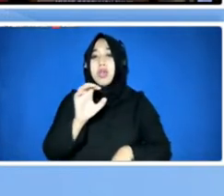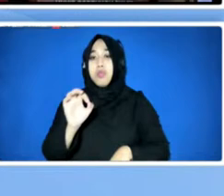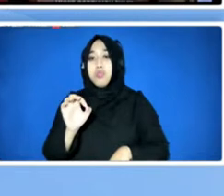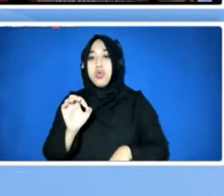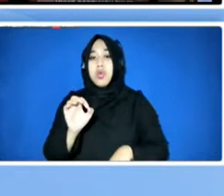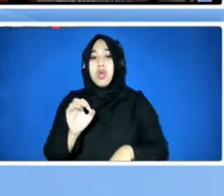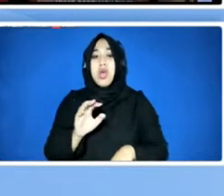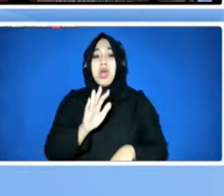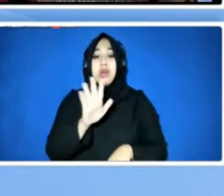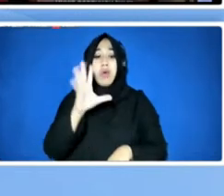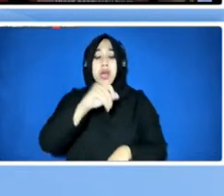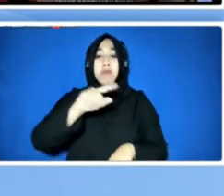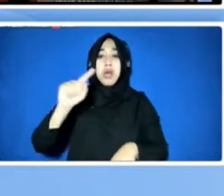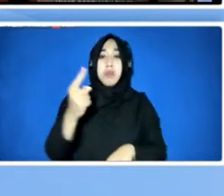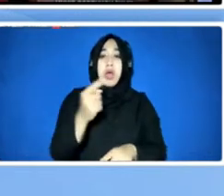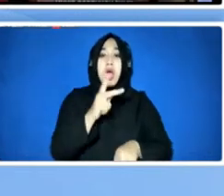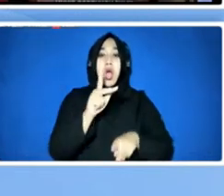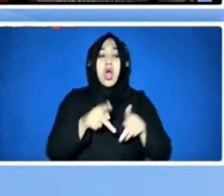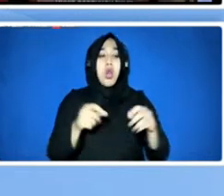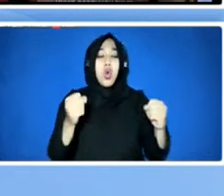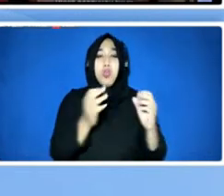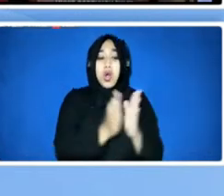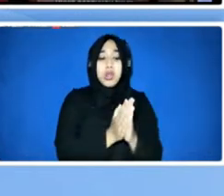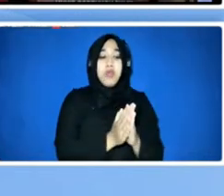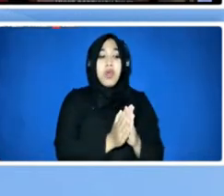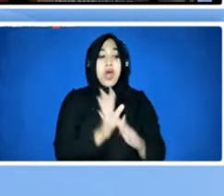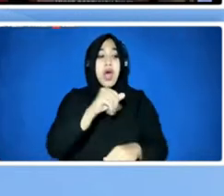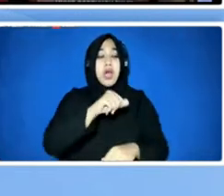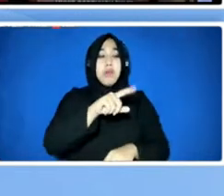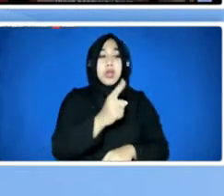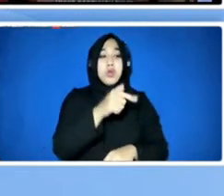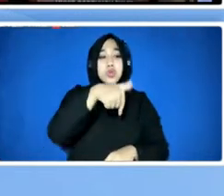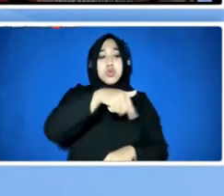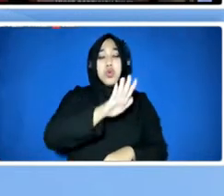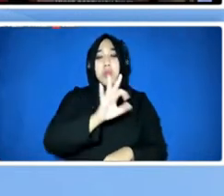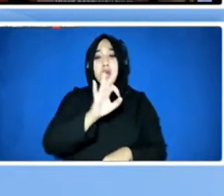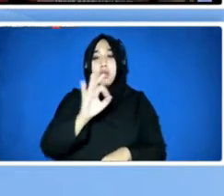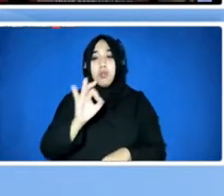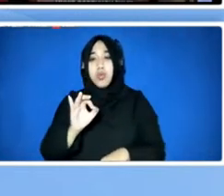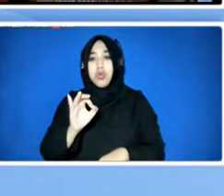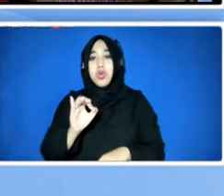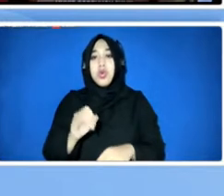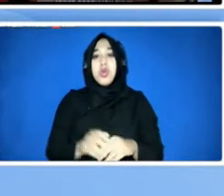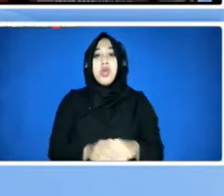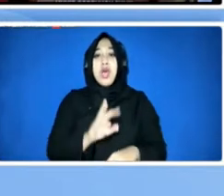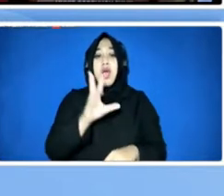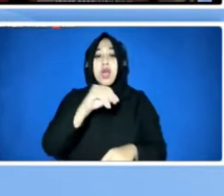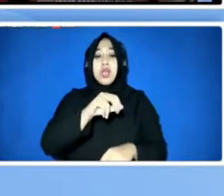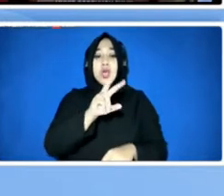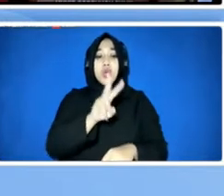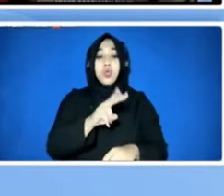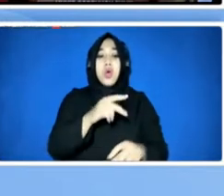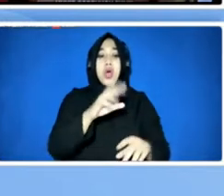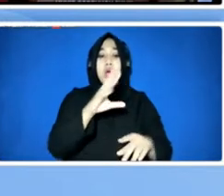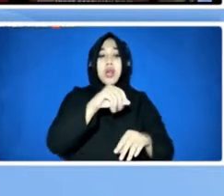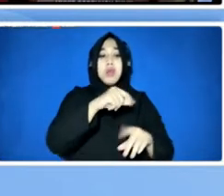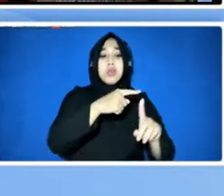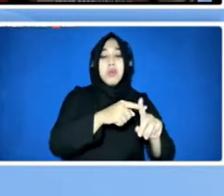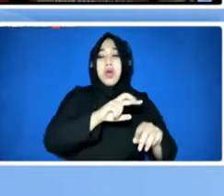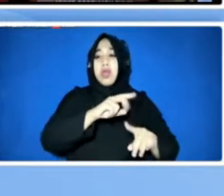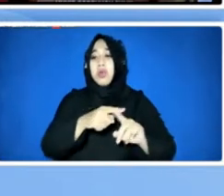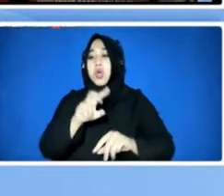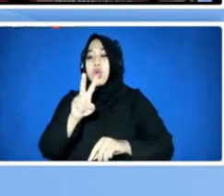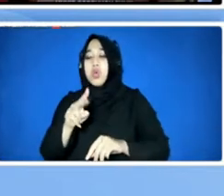Maka bayangkan kalau kumulatif. Hari pertama 75.000. Hari kedua adalah hari pertama tambah hari kedua. 150.000 orang di